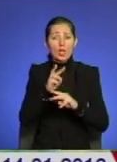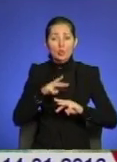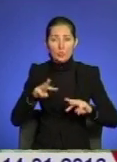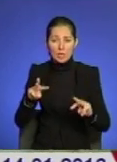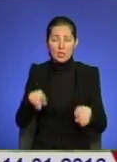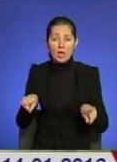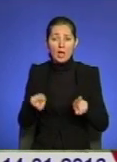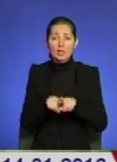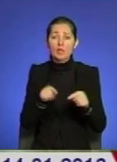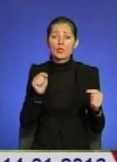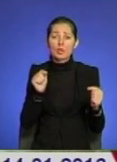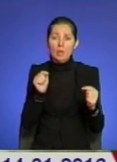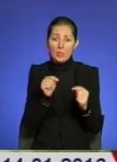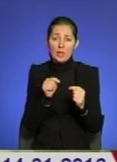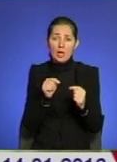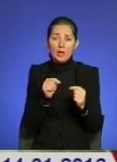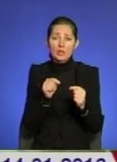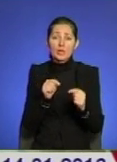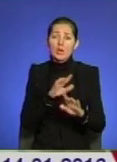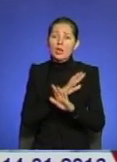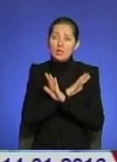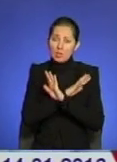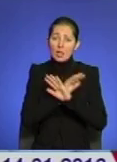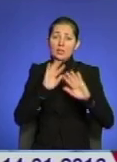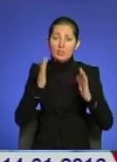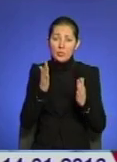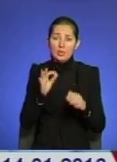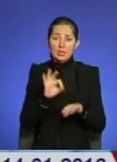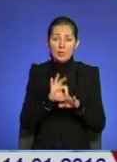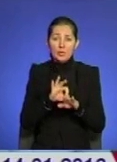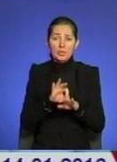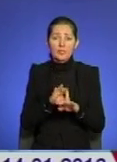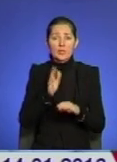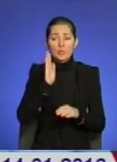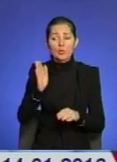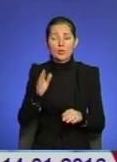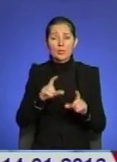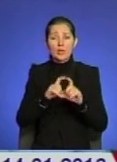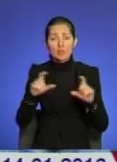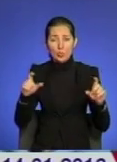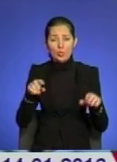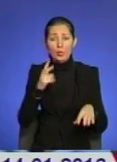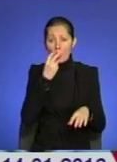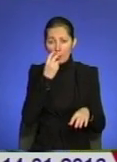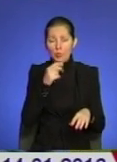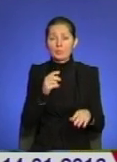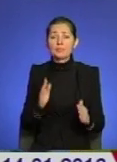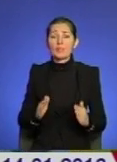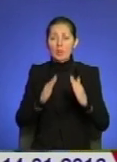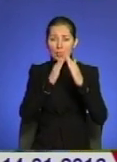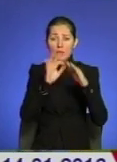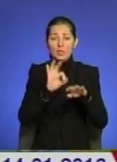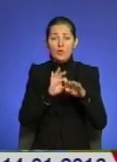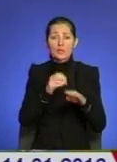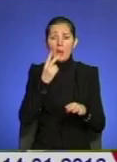також підлягають летальні випадки. За прогнозами Інституту грипу, пік захворюваності на грип та